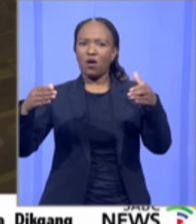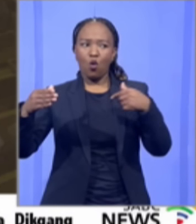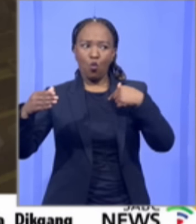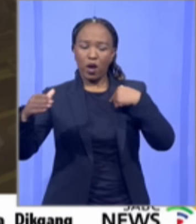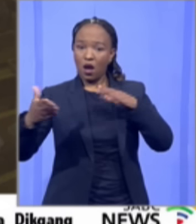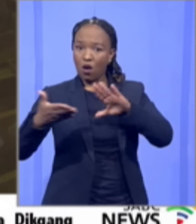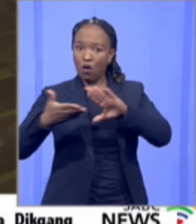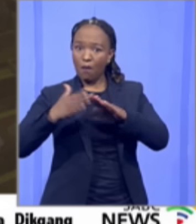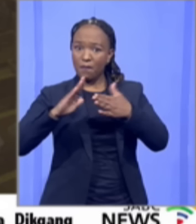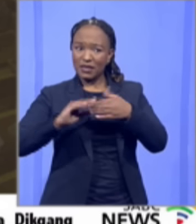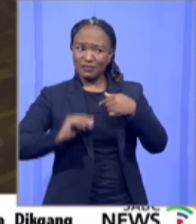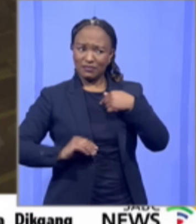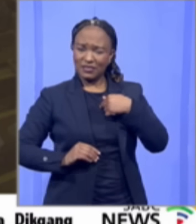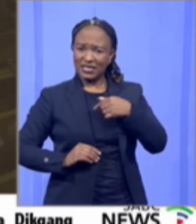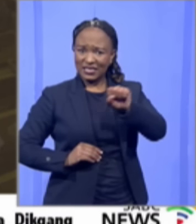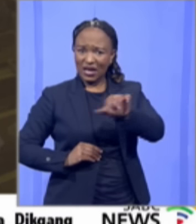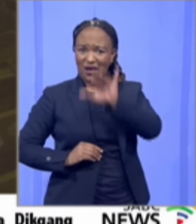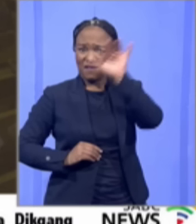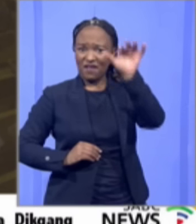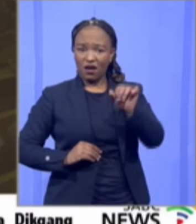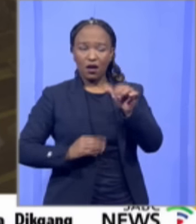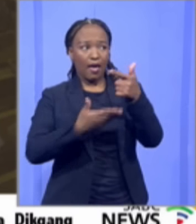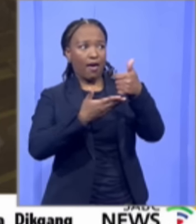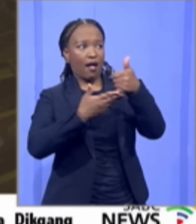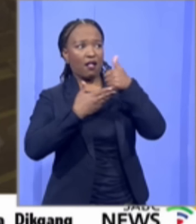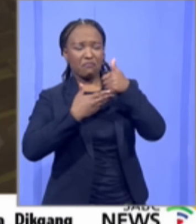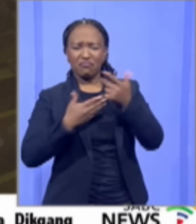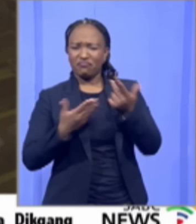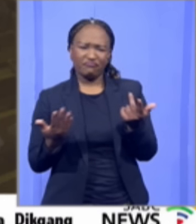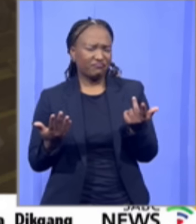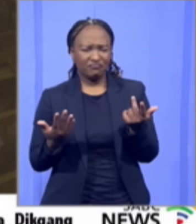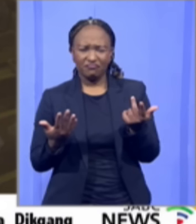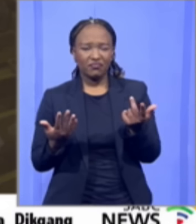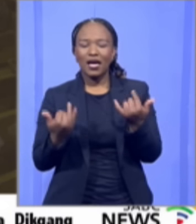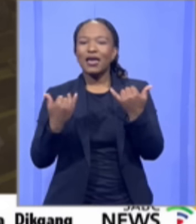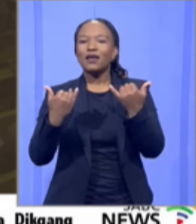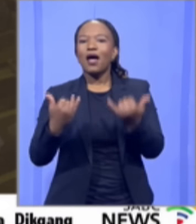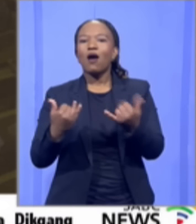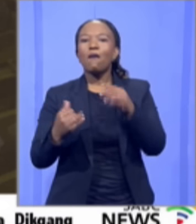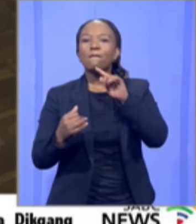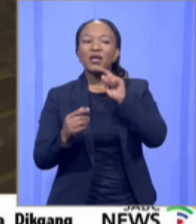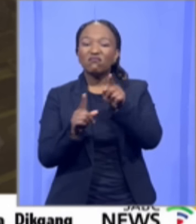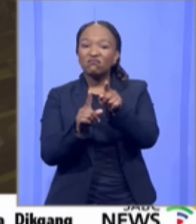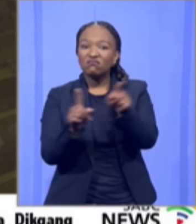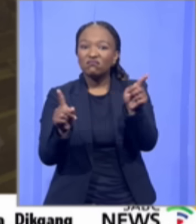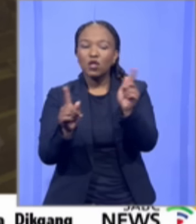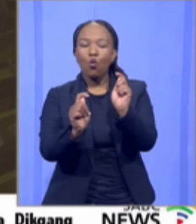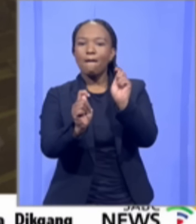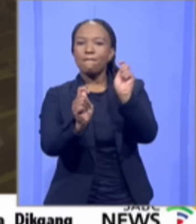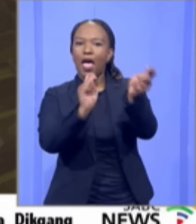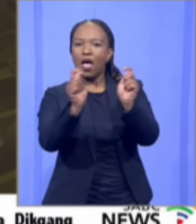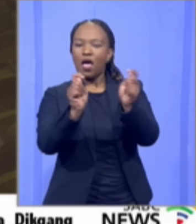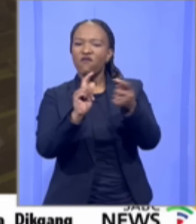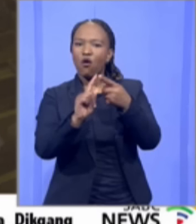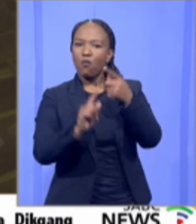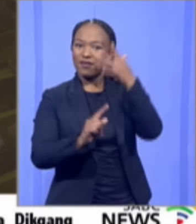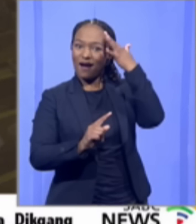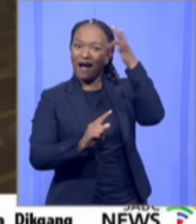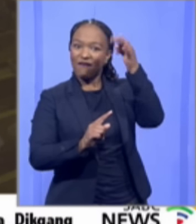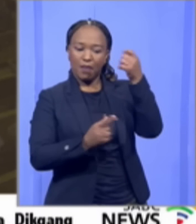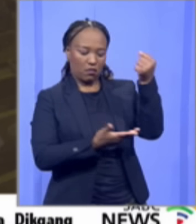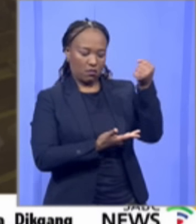ye gobane se tlile go hlola gape koketsego ya ditefelo tša bona go tšwa sekhwameng sa mmušo e lego